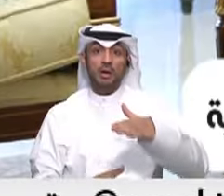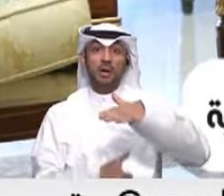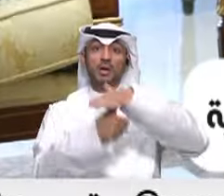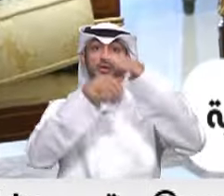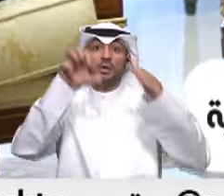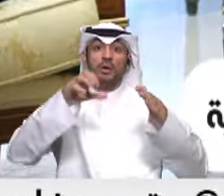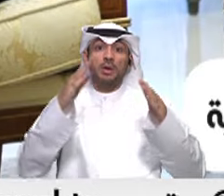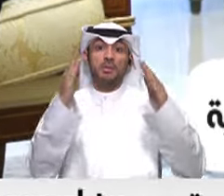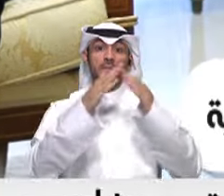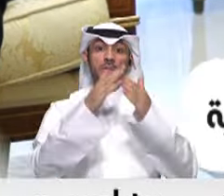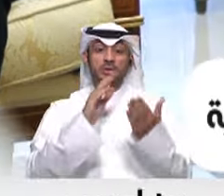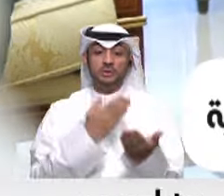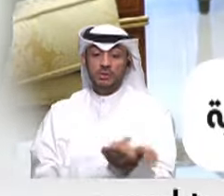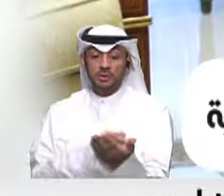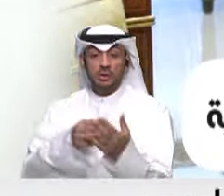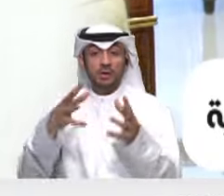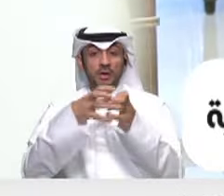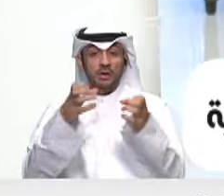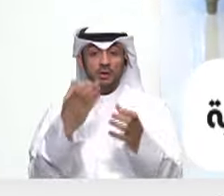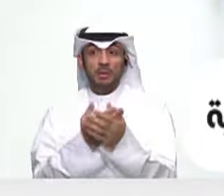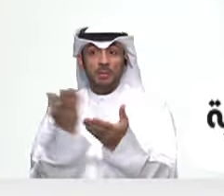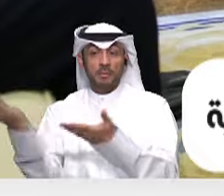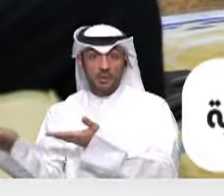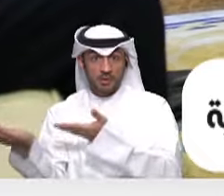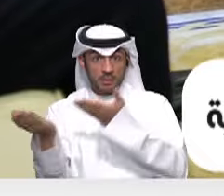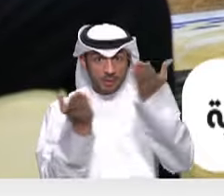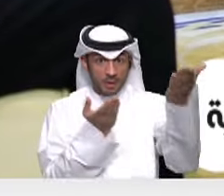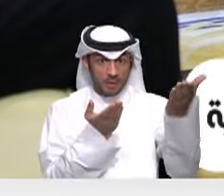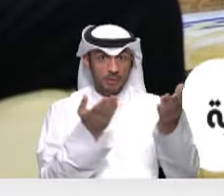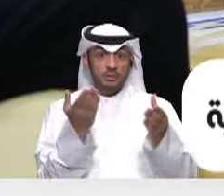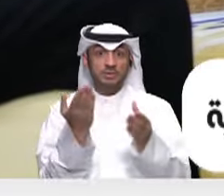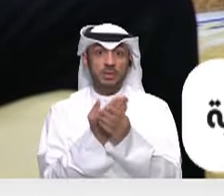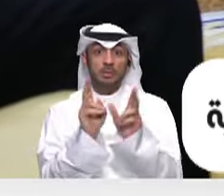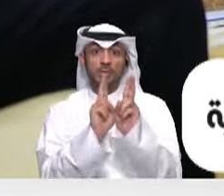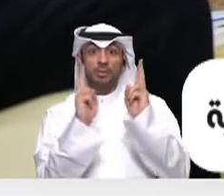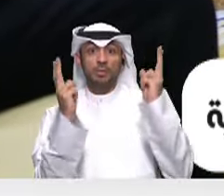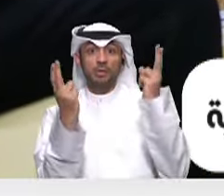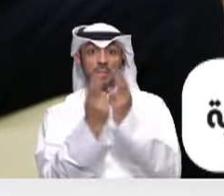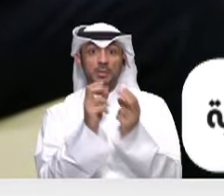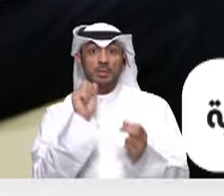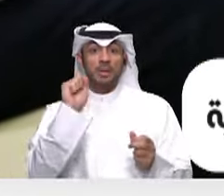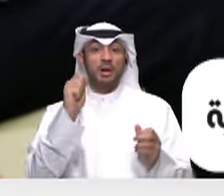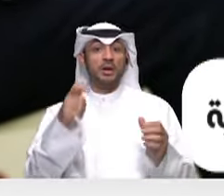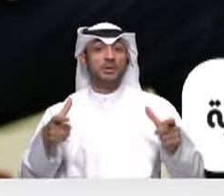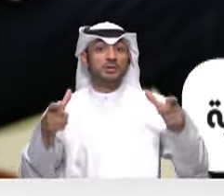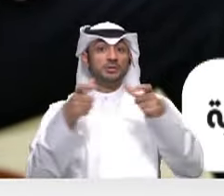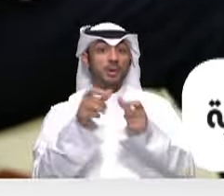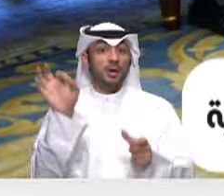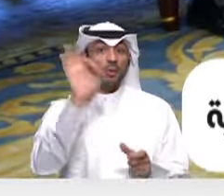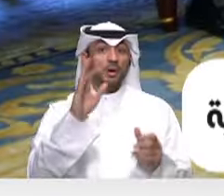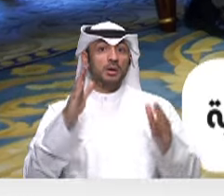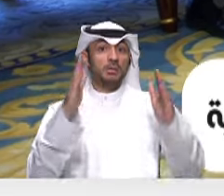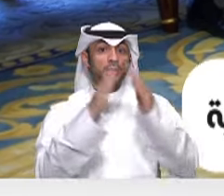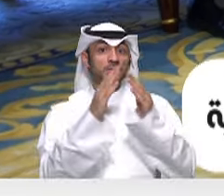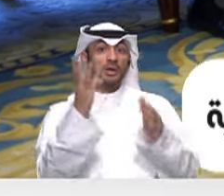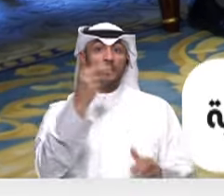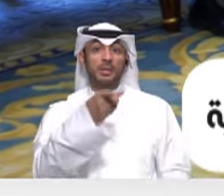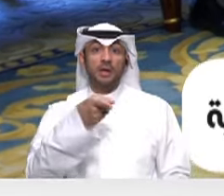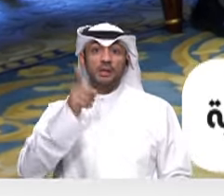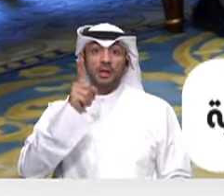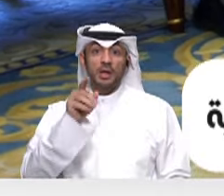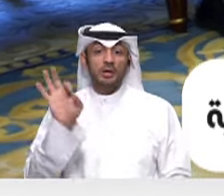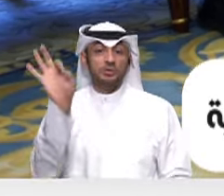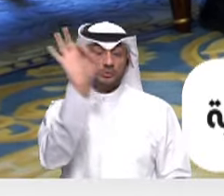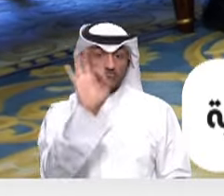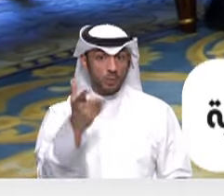دعوه سموه رعاه الله للمشاركه في افتتاح اعمال المنتدى الحضاريه العالميه في نسخته الثانيه ع المقرر ان تستضيفها